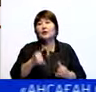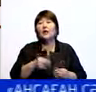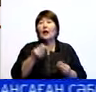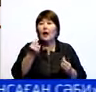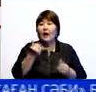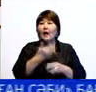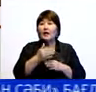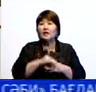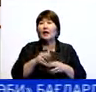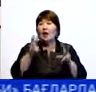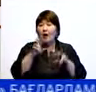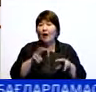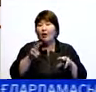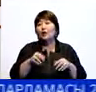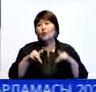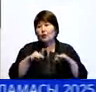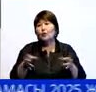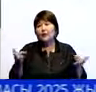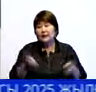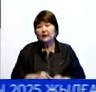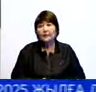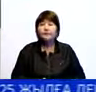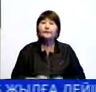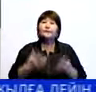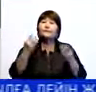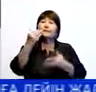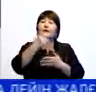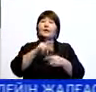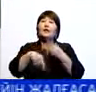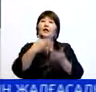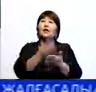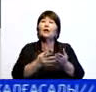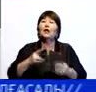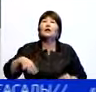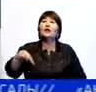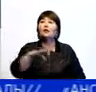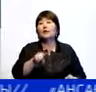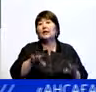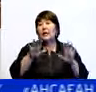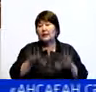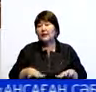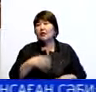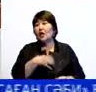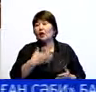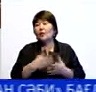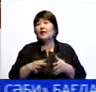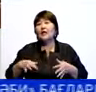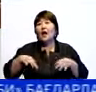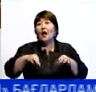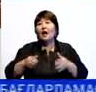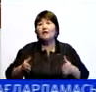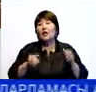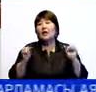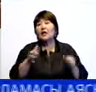қаржыны қарауды ұйымдастырсын. Күн тәртібіндегі келесі мәселе республикалық және жергілікті маңызы бар автожолдарда